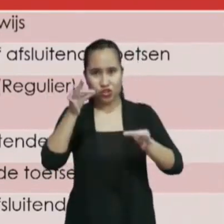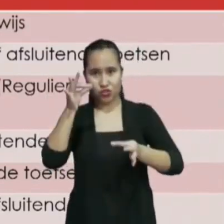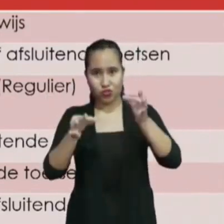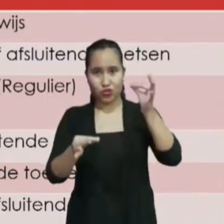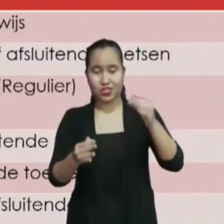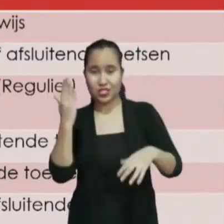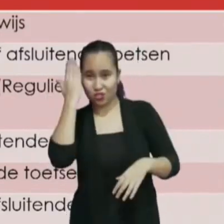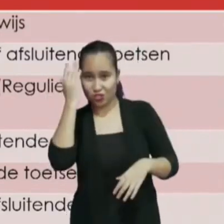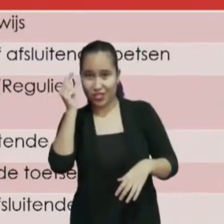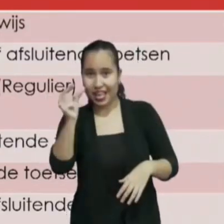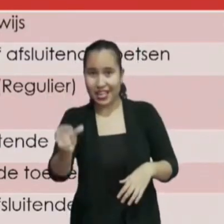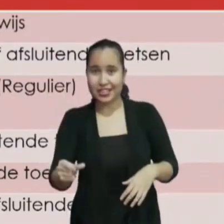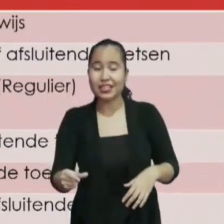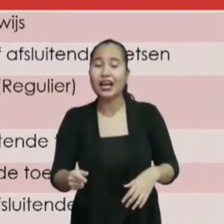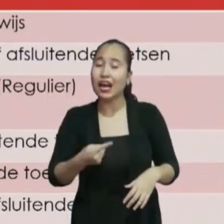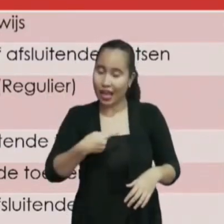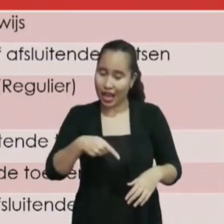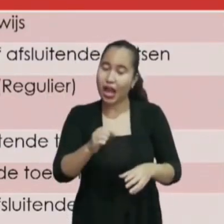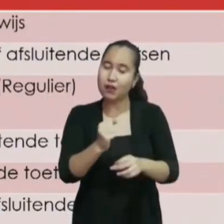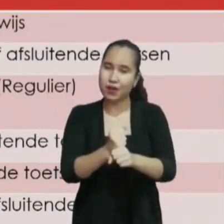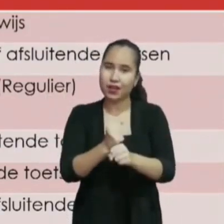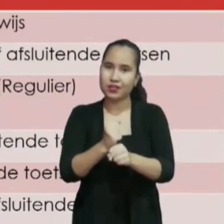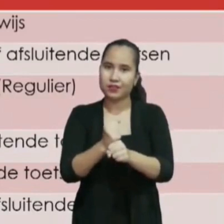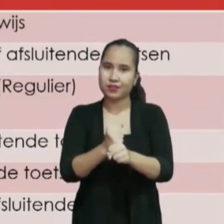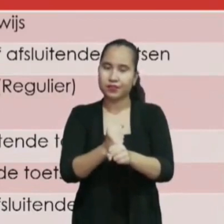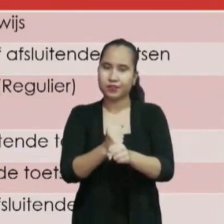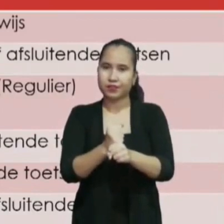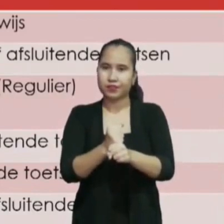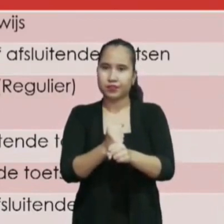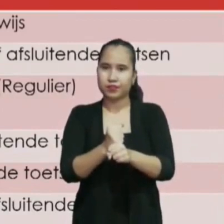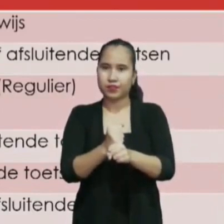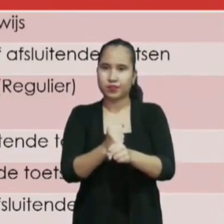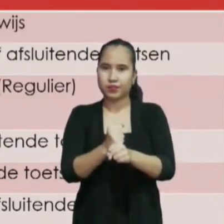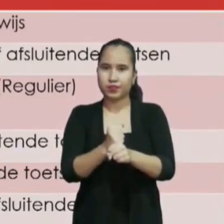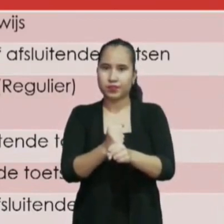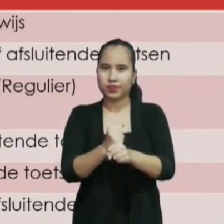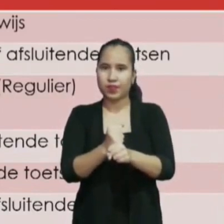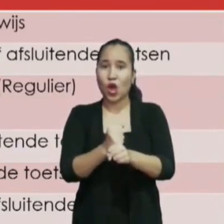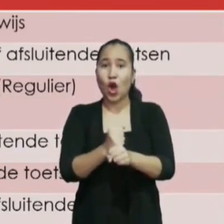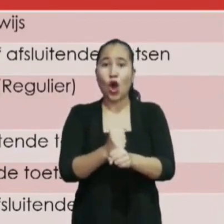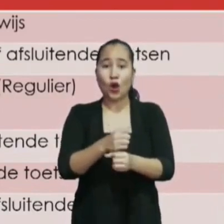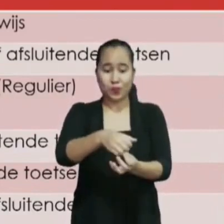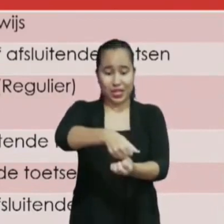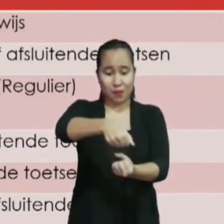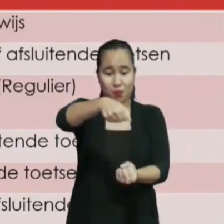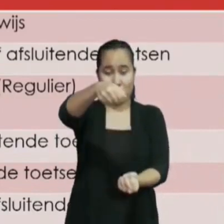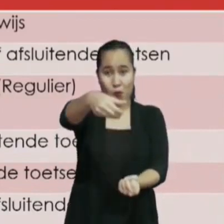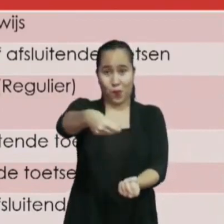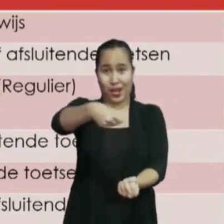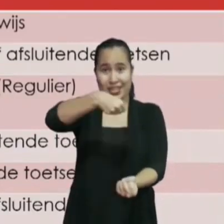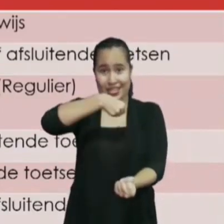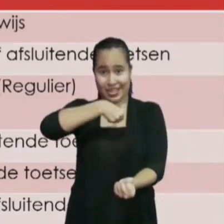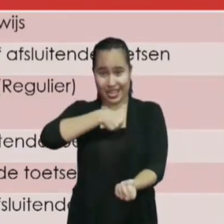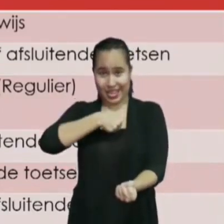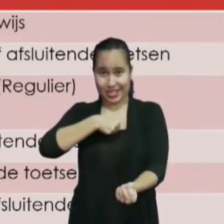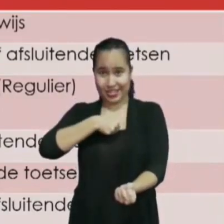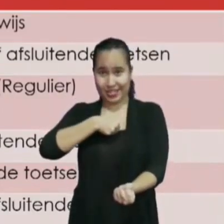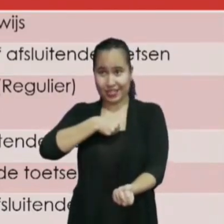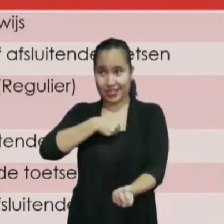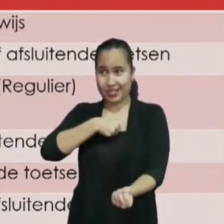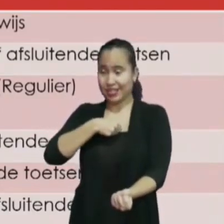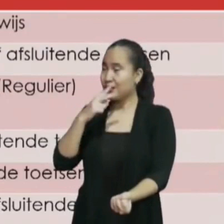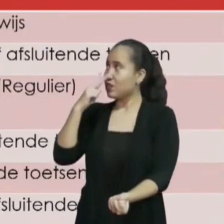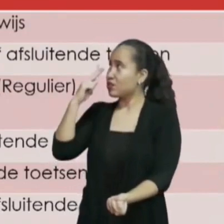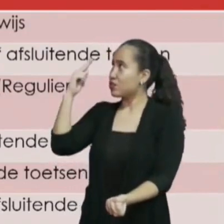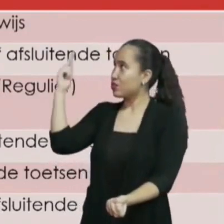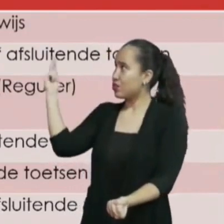leerlingen zullen maken. Met andere woorden, om dus in aanmerking te komen voor het einddiploma HAVO-VWO,